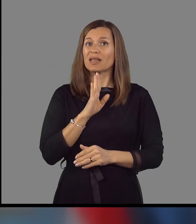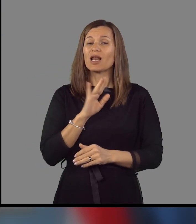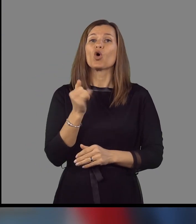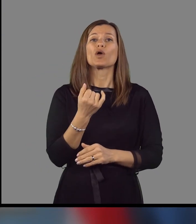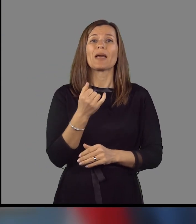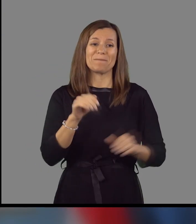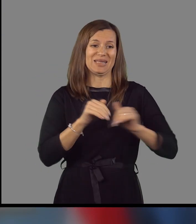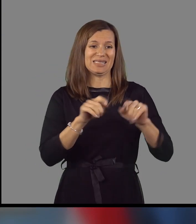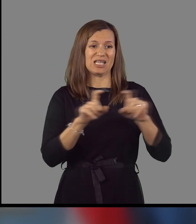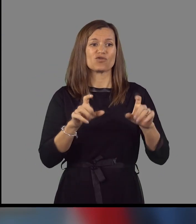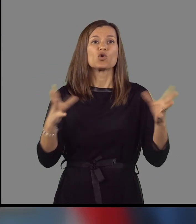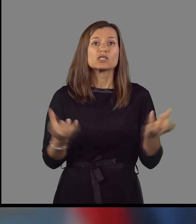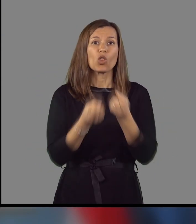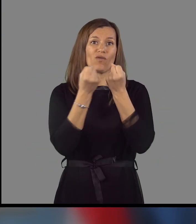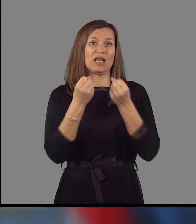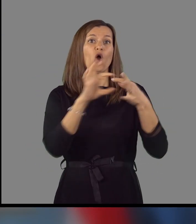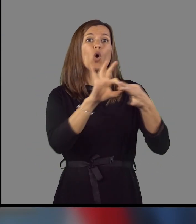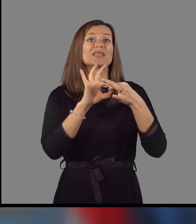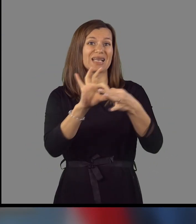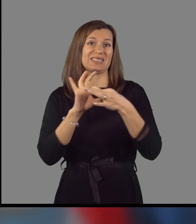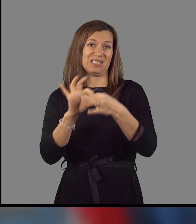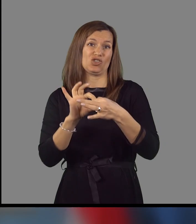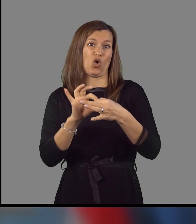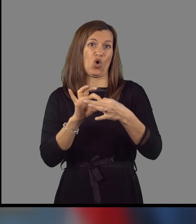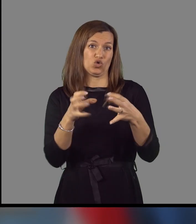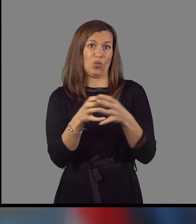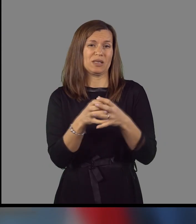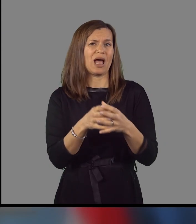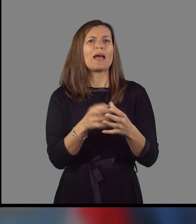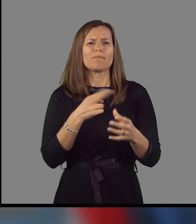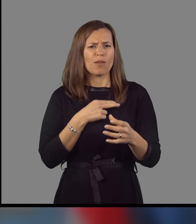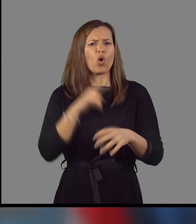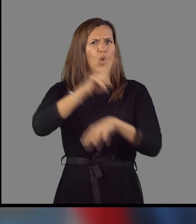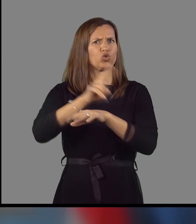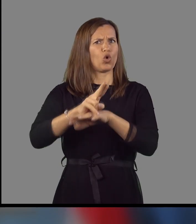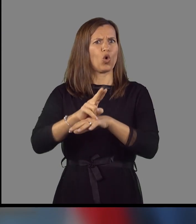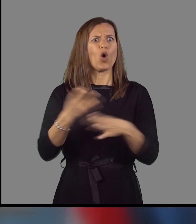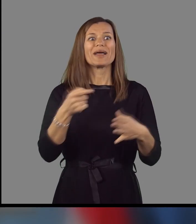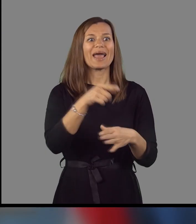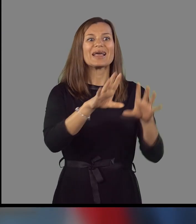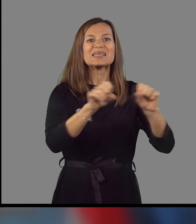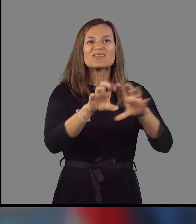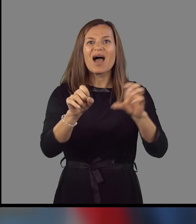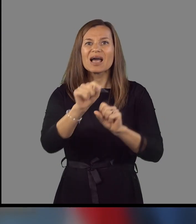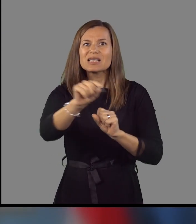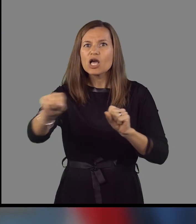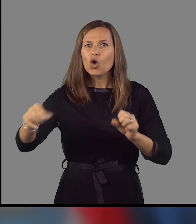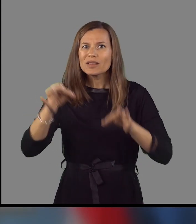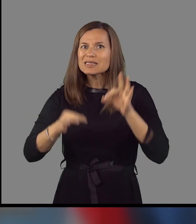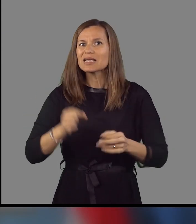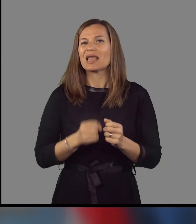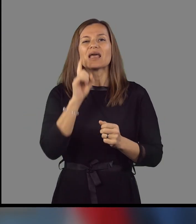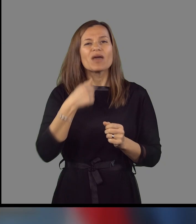sklicalo tudi in ustanovilo koordinacijsko skupino, imamo popoln pregled nad tem, kje se ta testiranja izvajajo, vemo, kateri testi